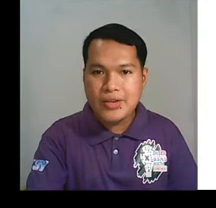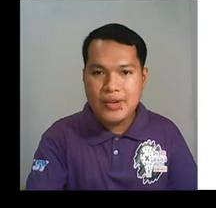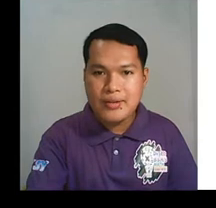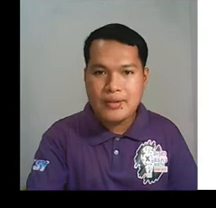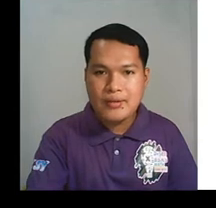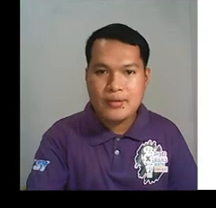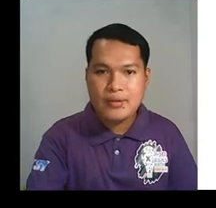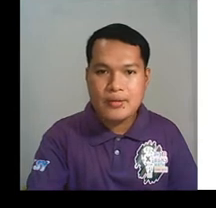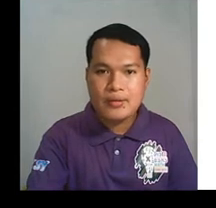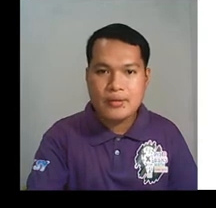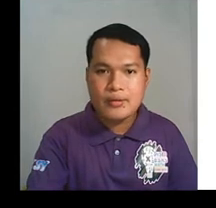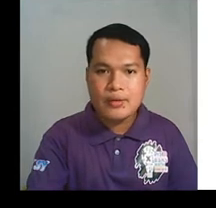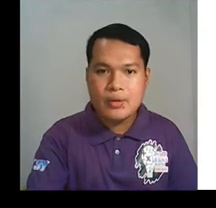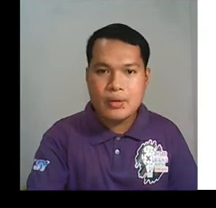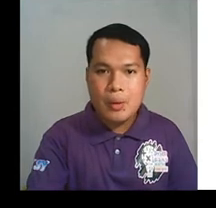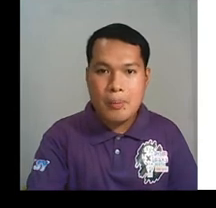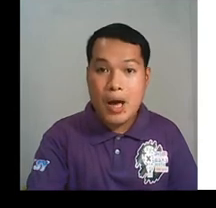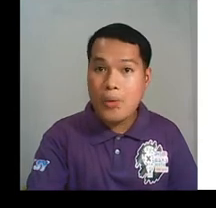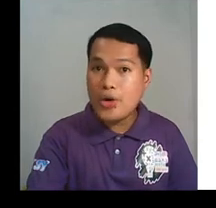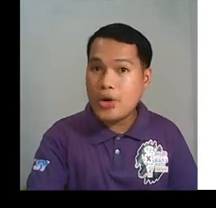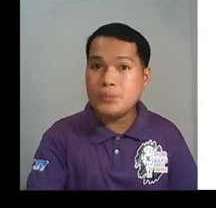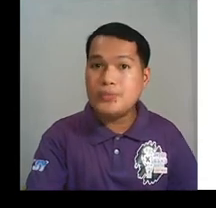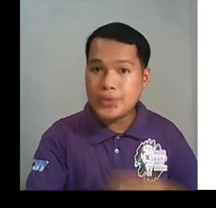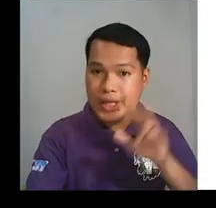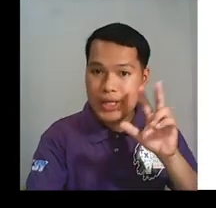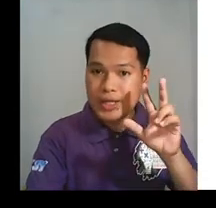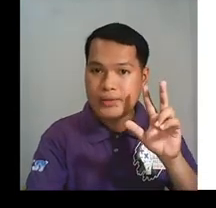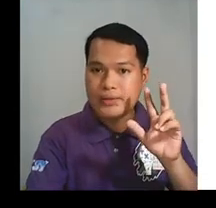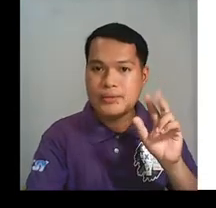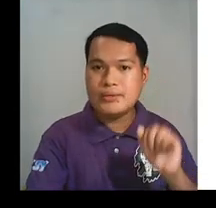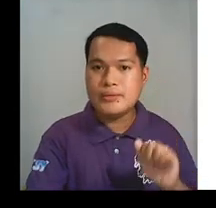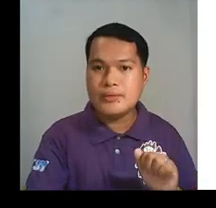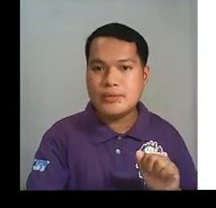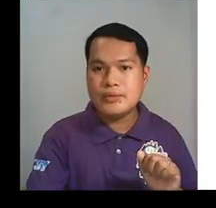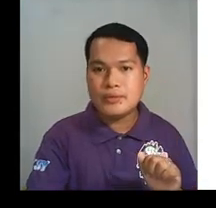Parenthesis. Power of 3.